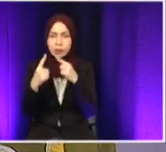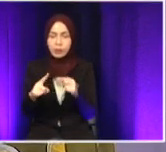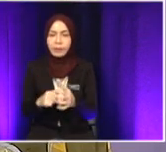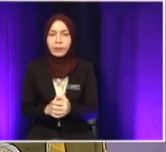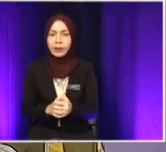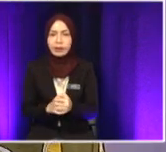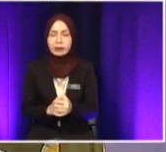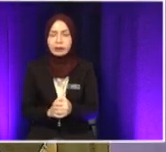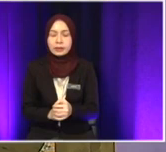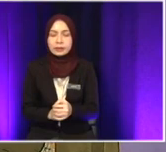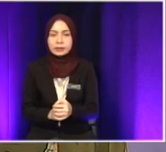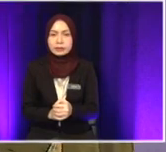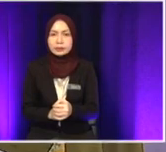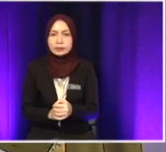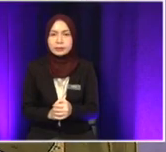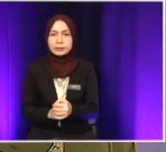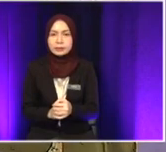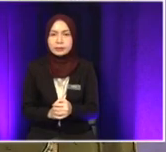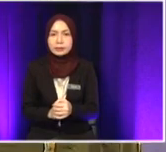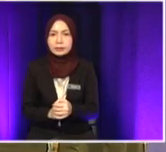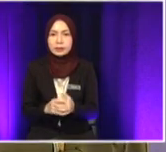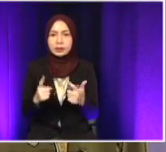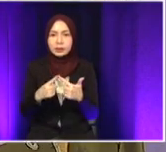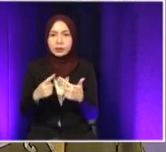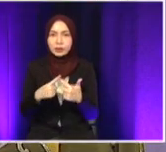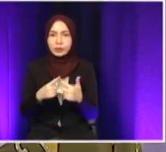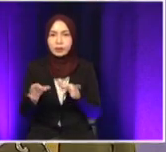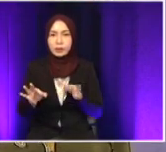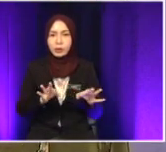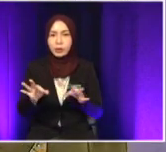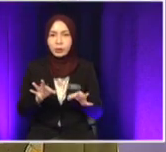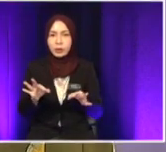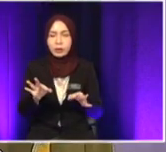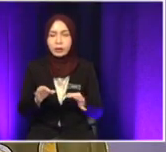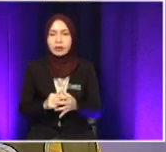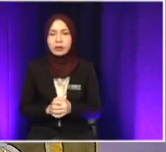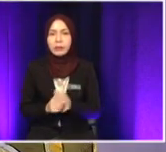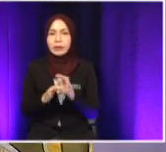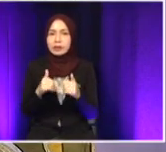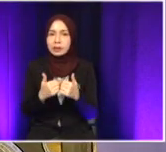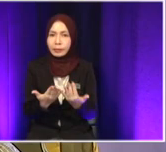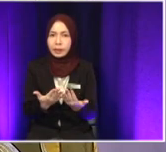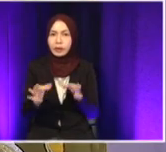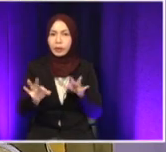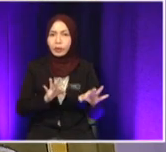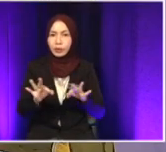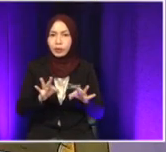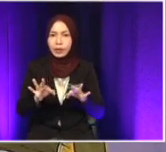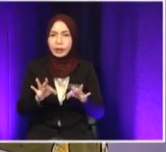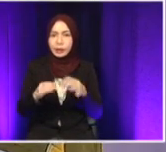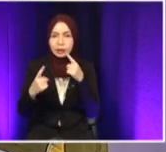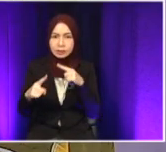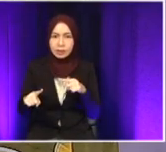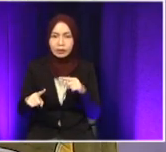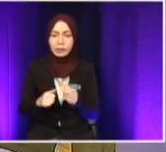tugas kemudian isi yang kedua kita mengurai mengurai teknik dial yang saya suka aja